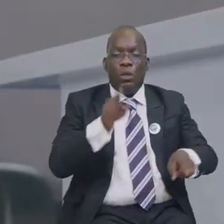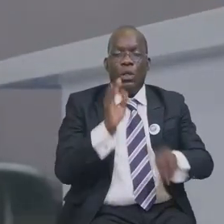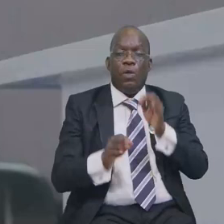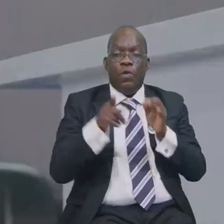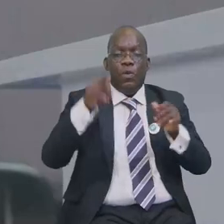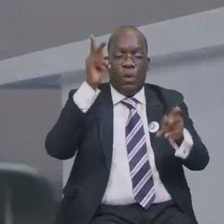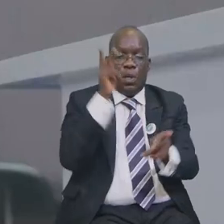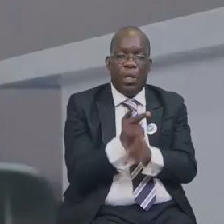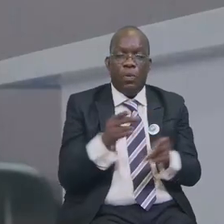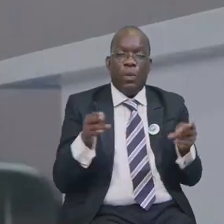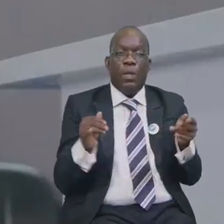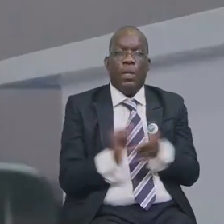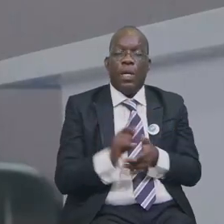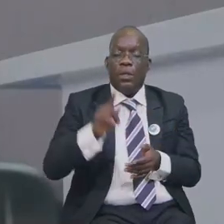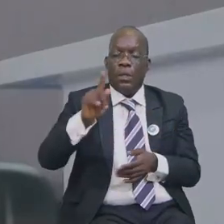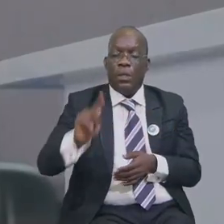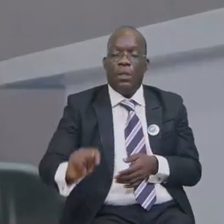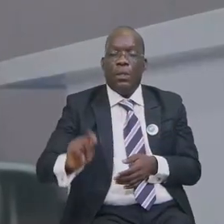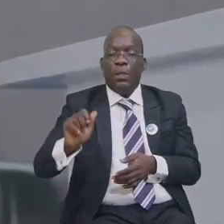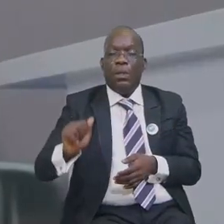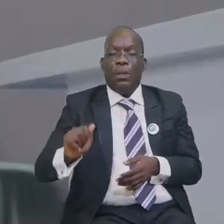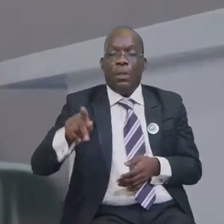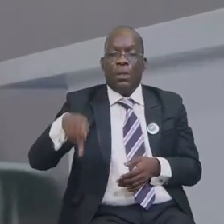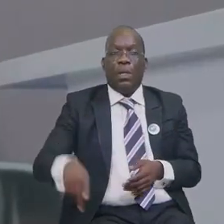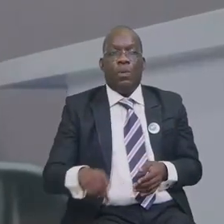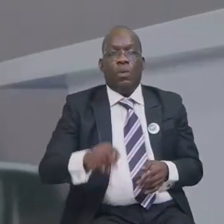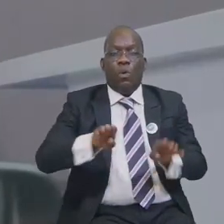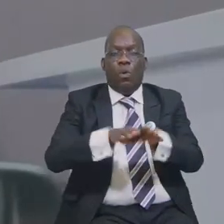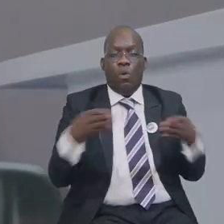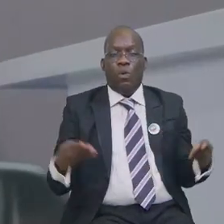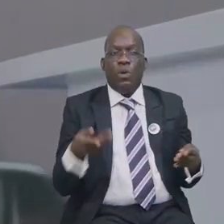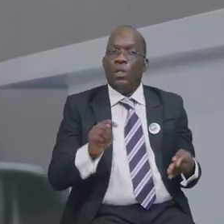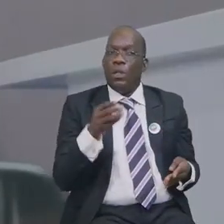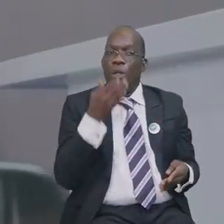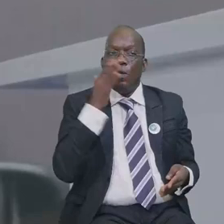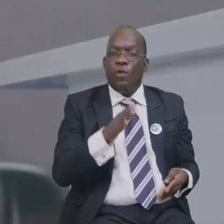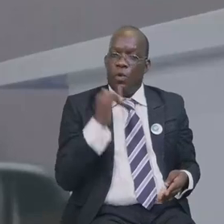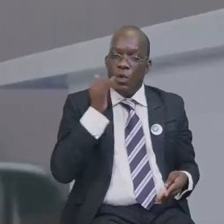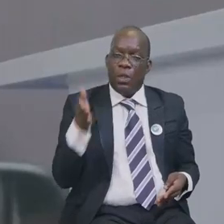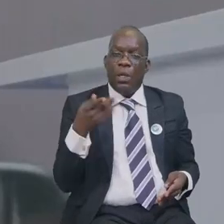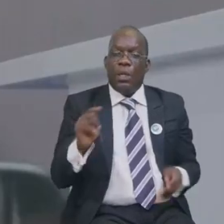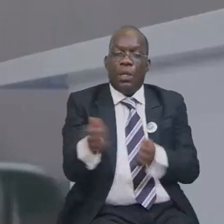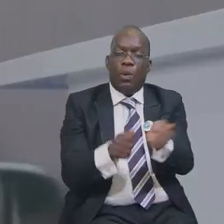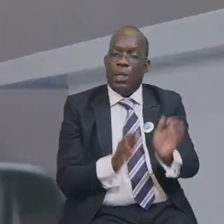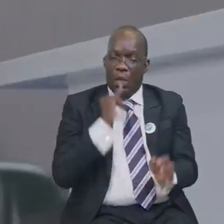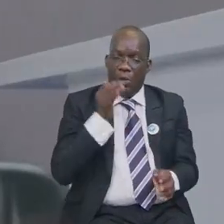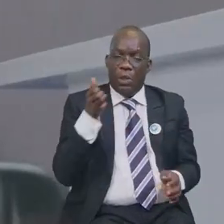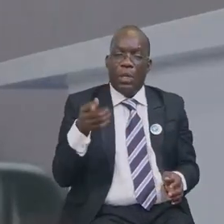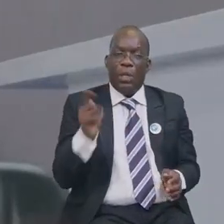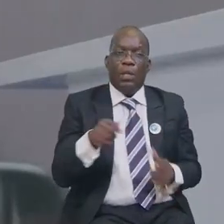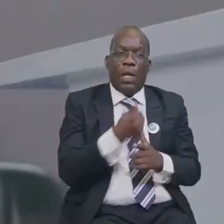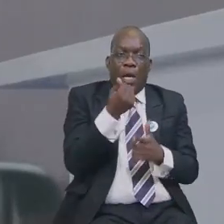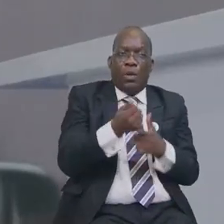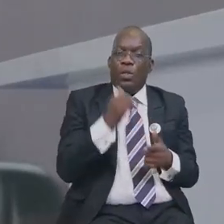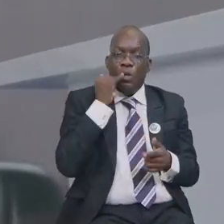tu gardes le robinet coulé, le mal est là, la rétrogradation est là, l'adultère est là, la